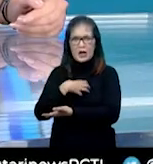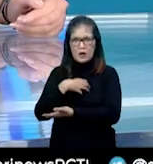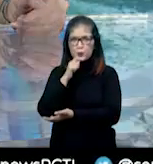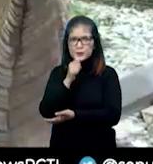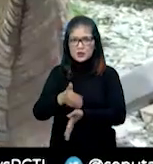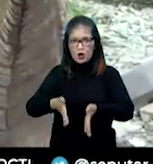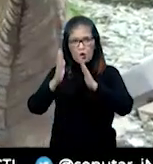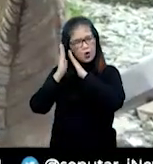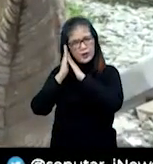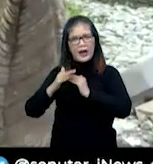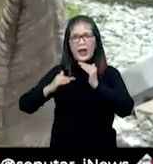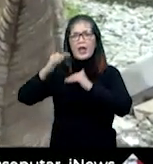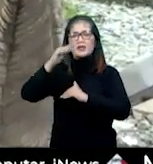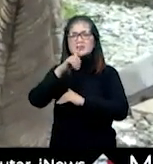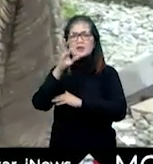Hai